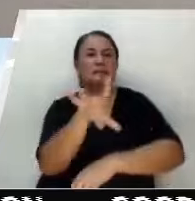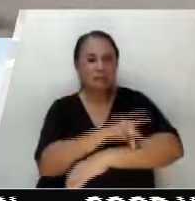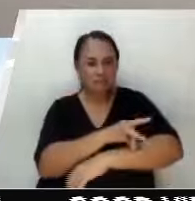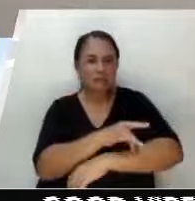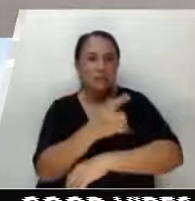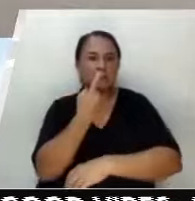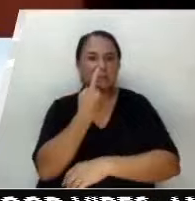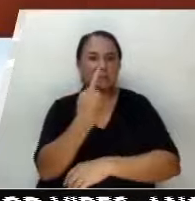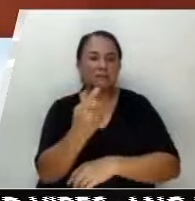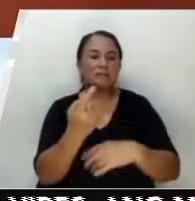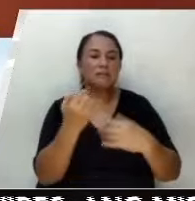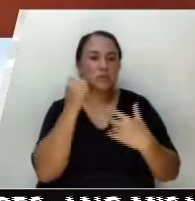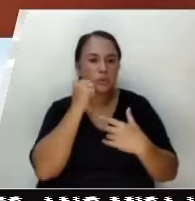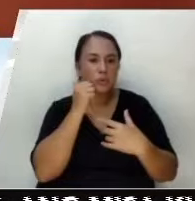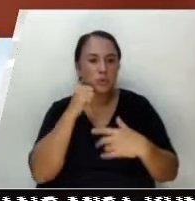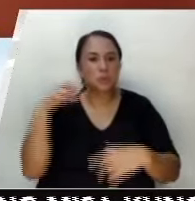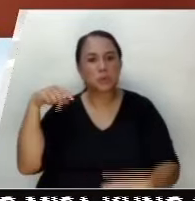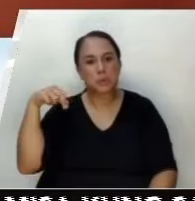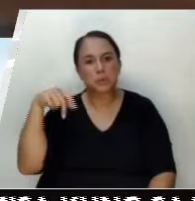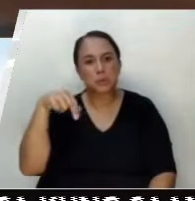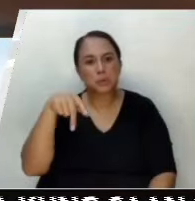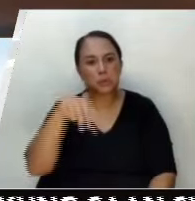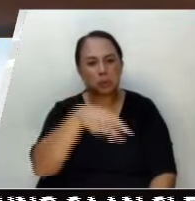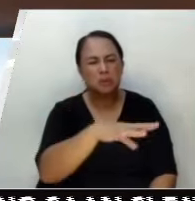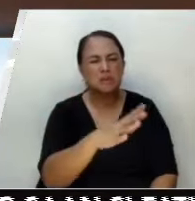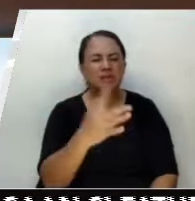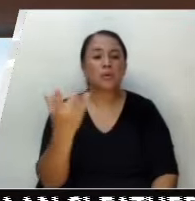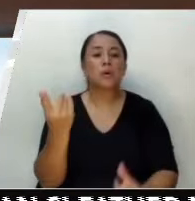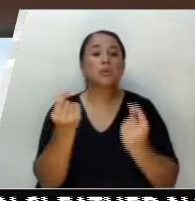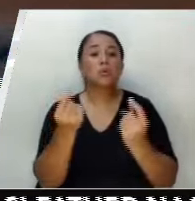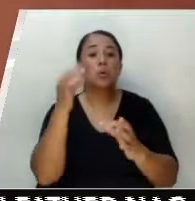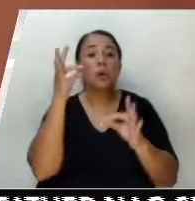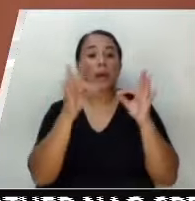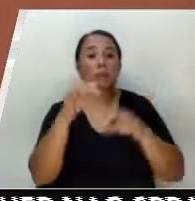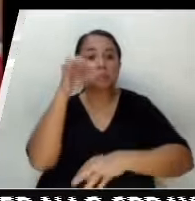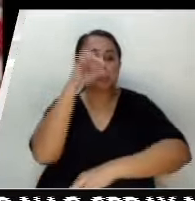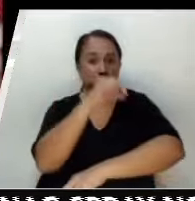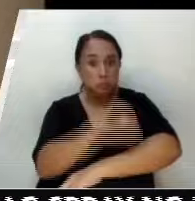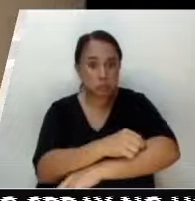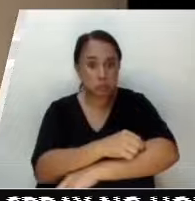yung naglakad-lakad. Ano nga ba dapat gawin kung ikay nakagat mga lintik na nik-nik?